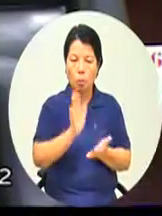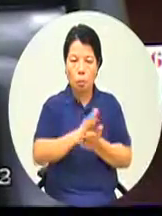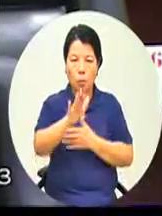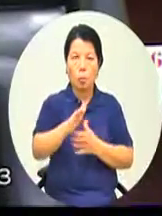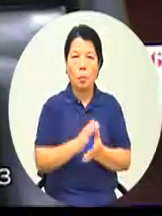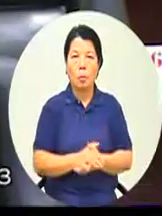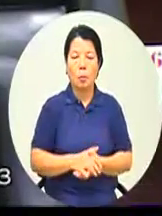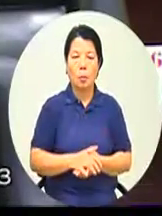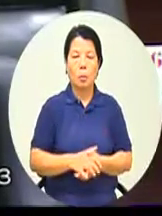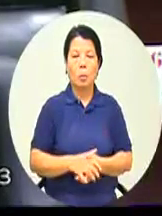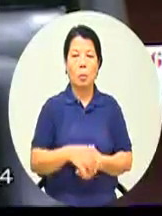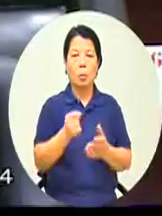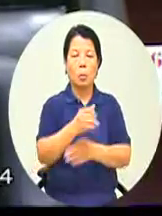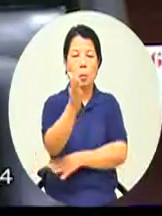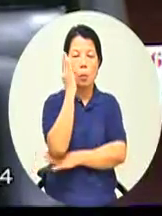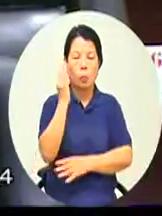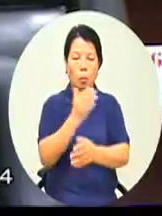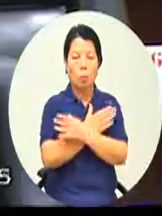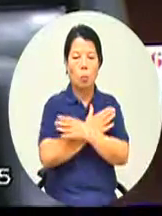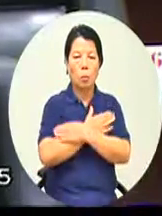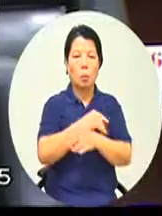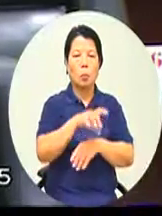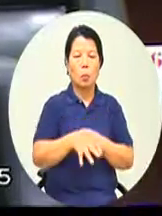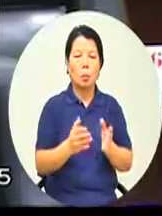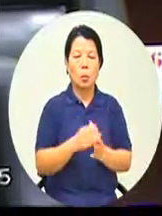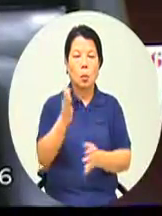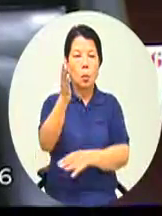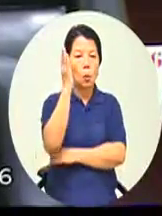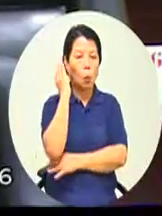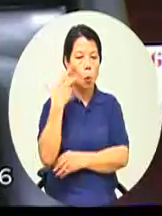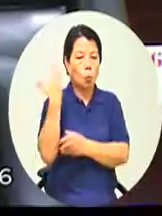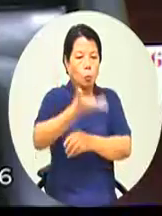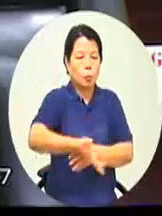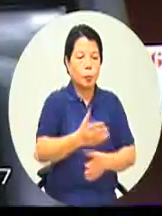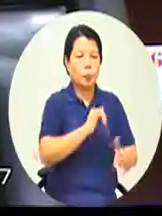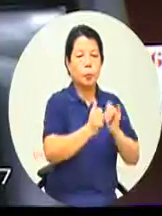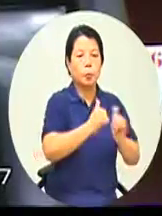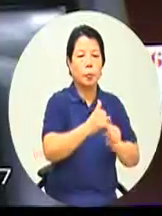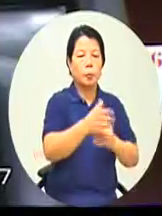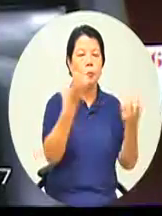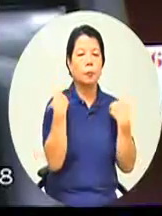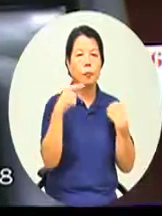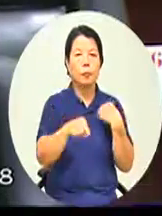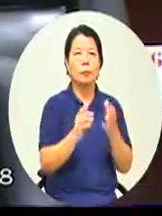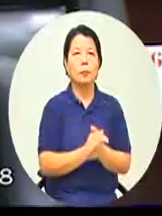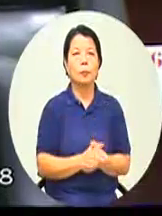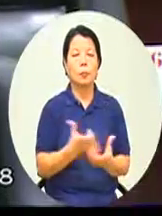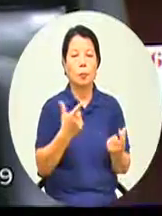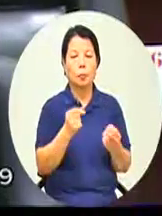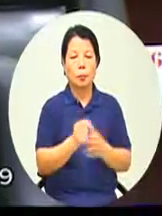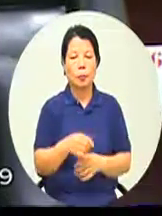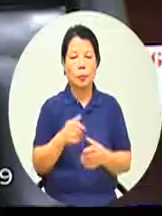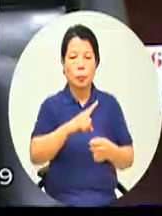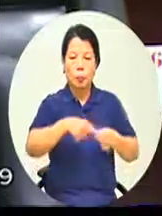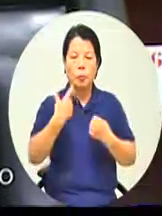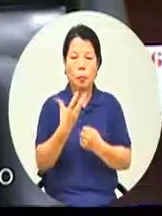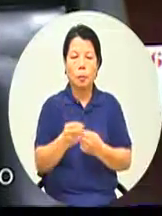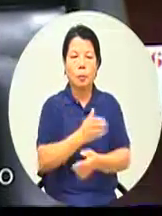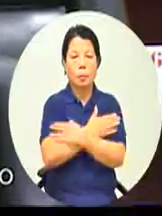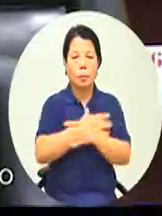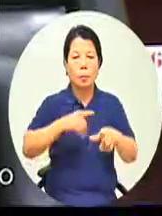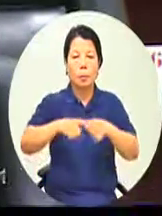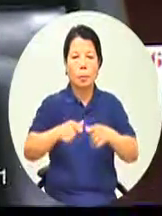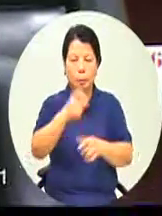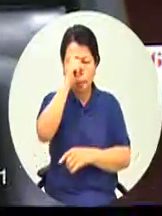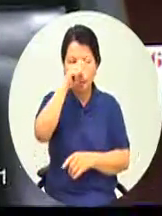这个公办民营也好，或者是我们的公办公营，或者是我们的非营利幼儿园，我都期待